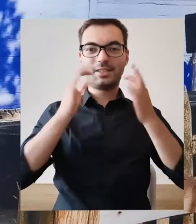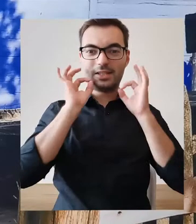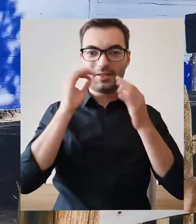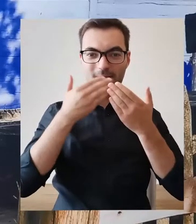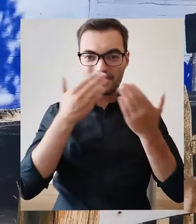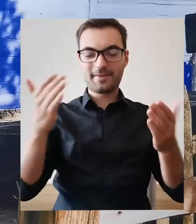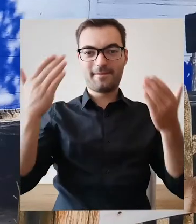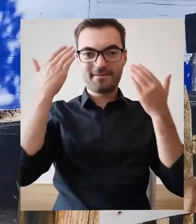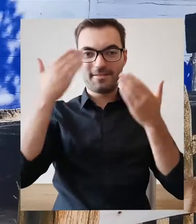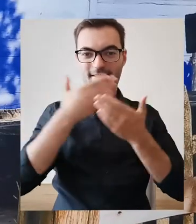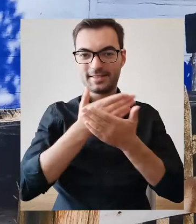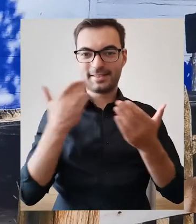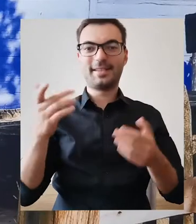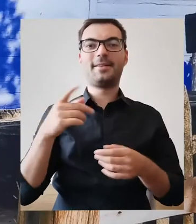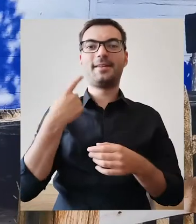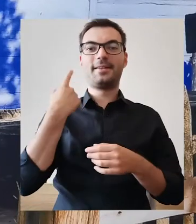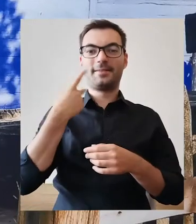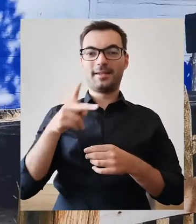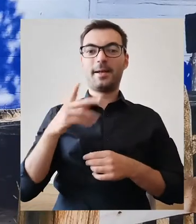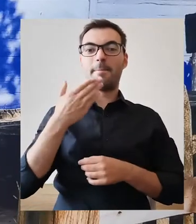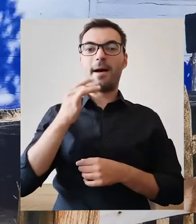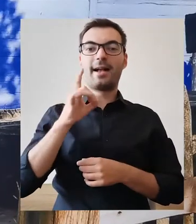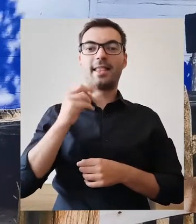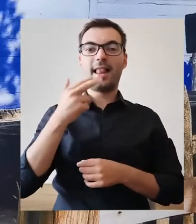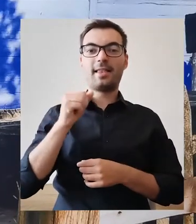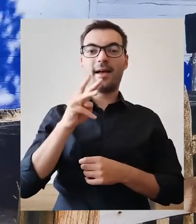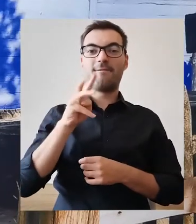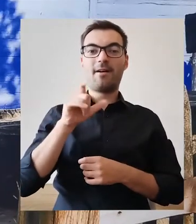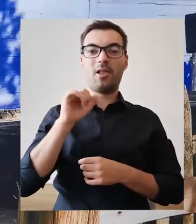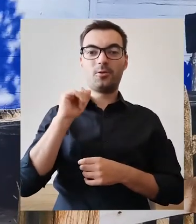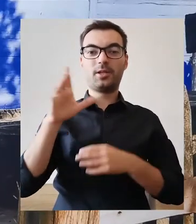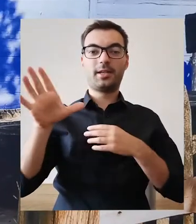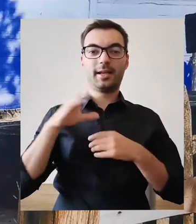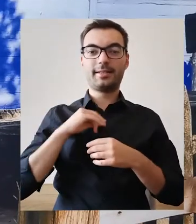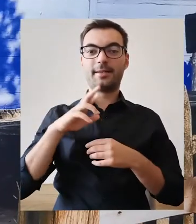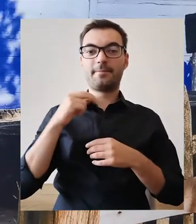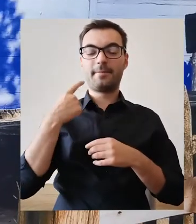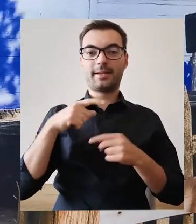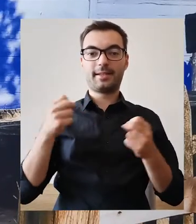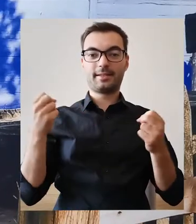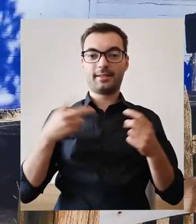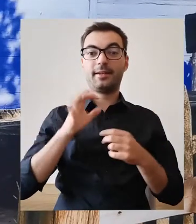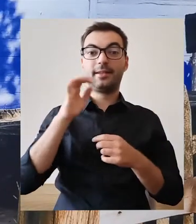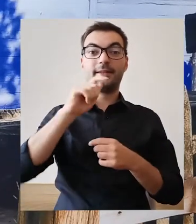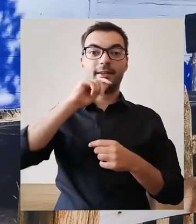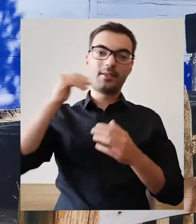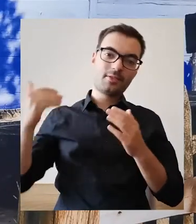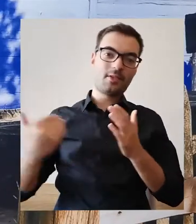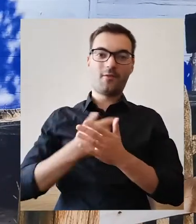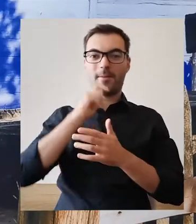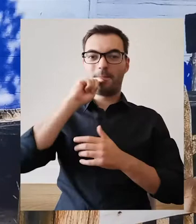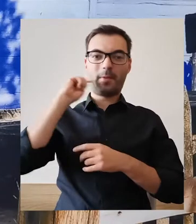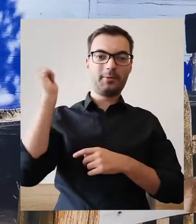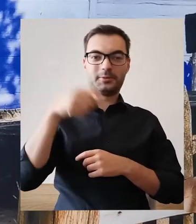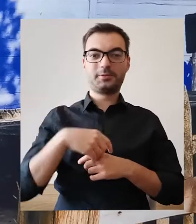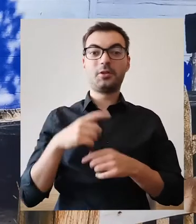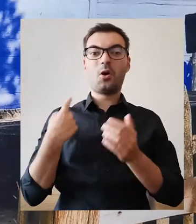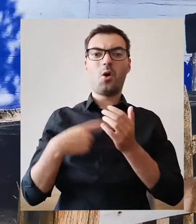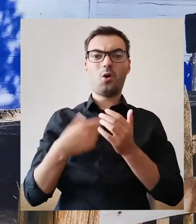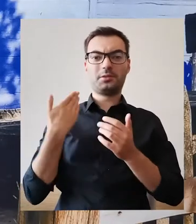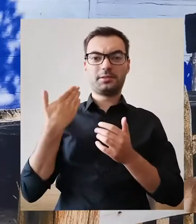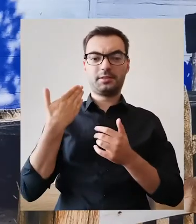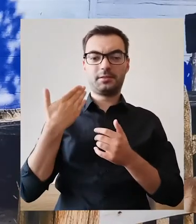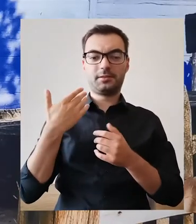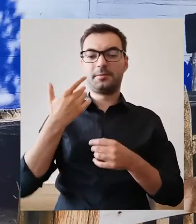dzień dobry witamy ponownie na kanale na paluszkach bernard kinowy wyruszamy na kolejną wycieczkę ostatnio